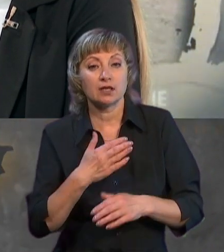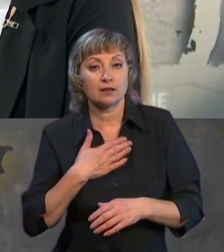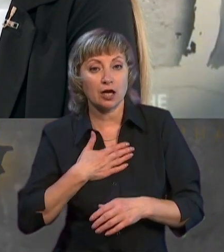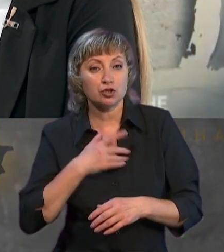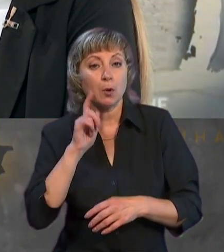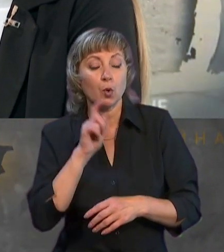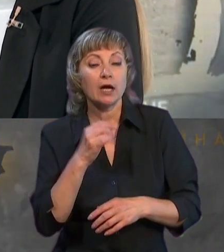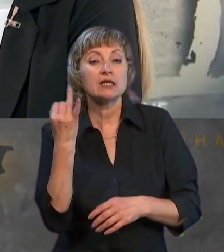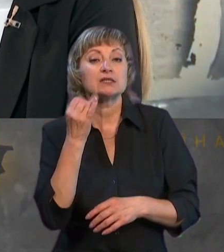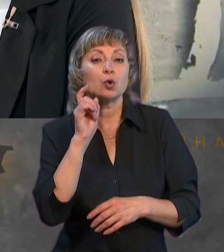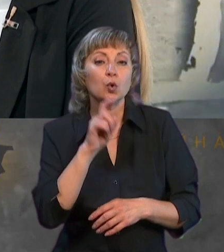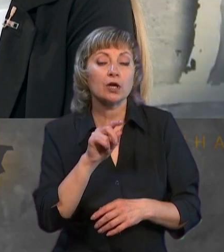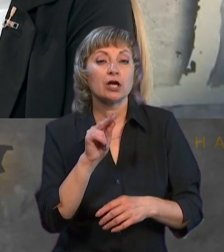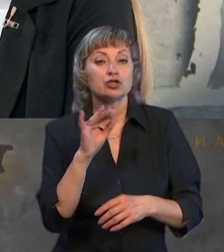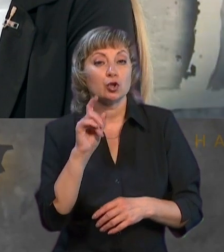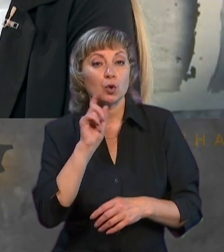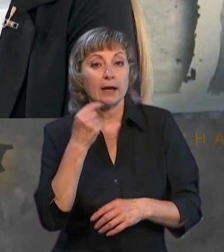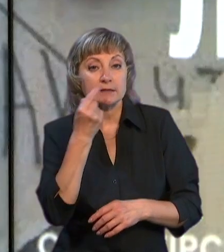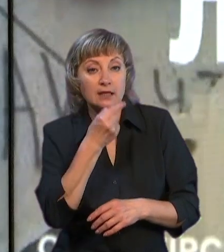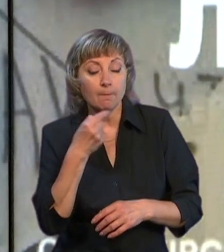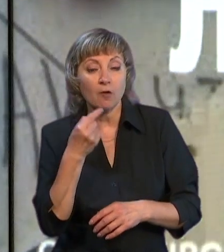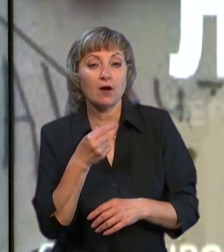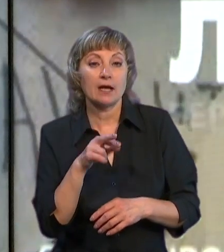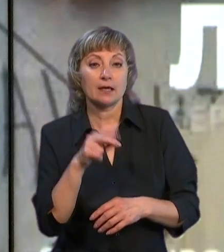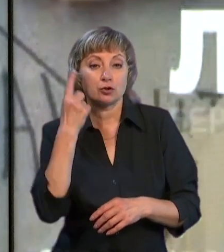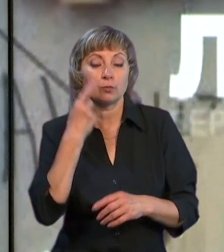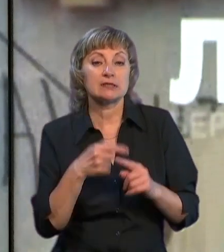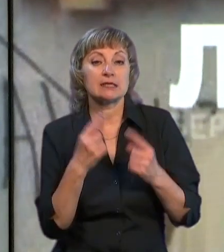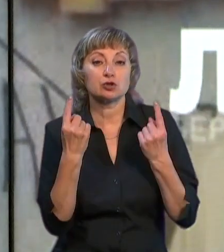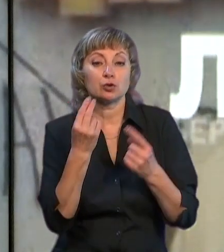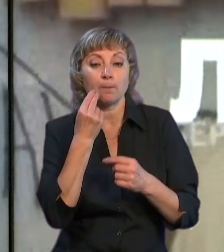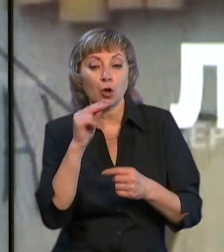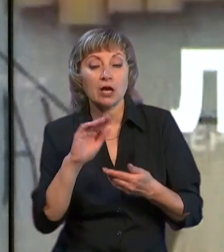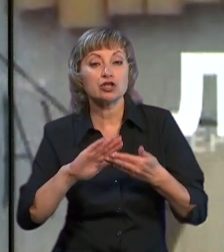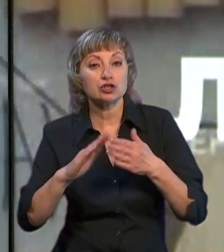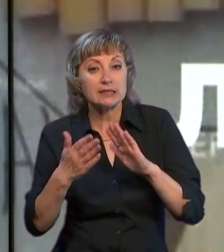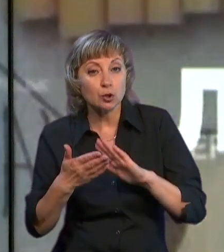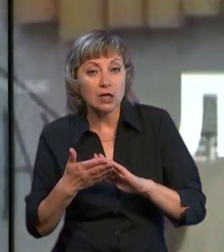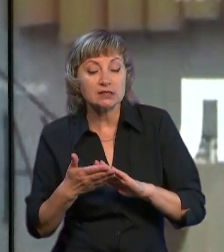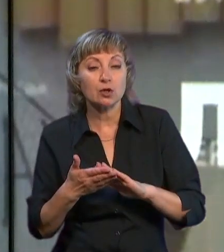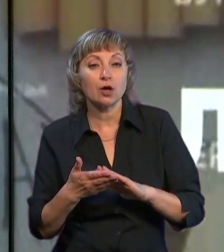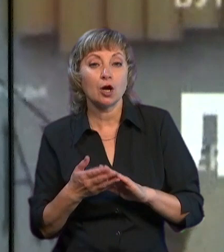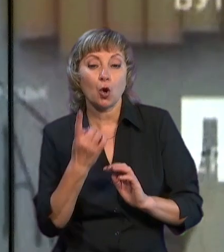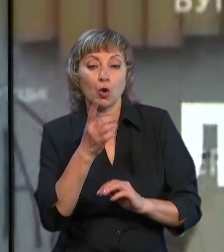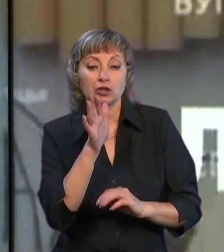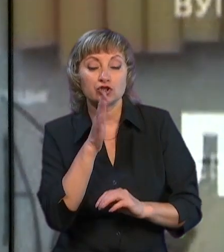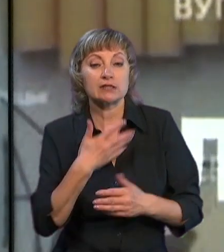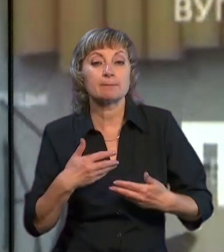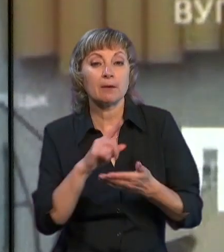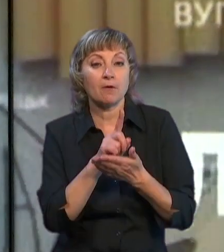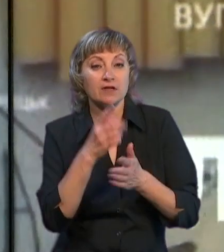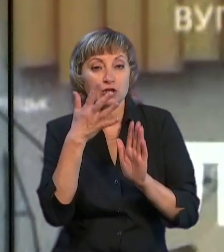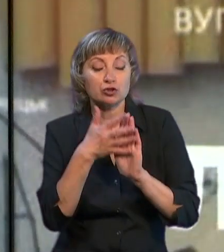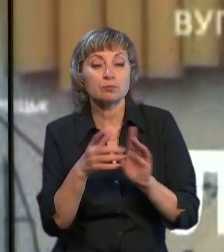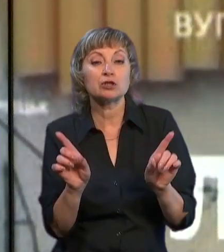такі як історія України чи українська мова. І я думаю, що це суттєво покращить ситуацію. Водночас ми також маємо розуміти, що,